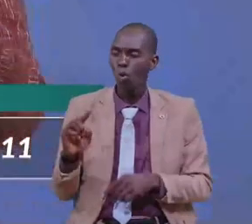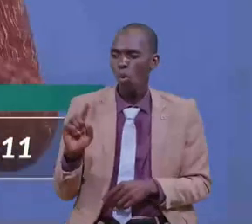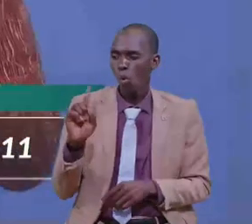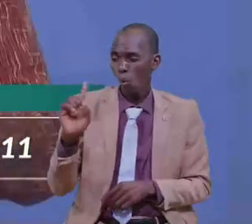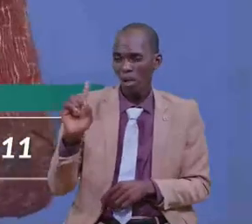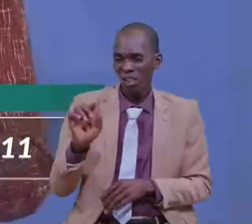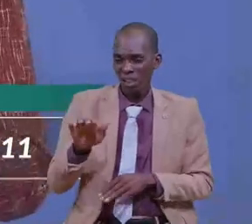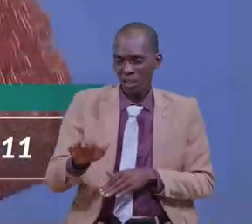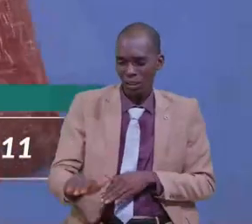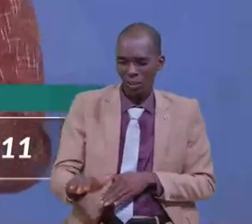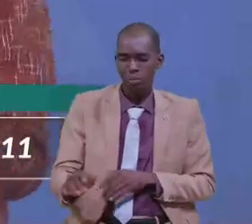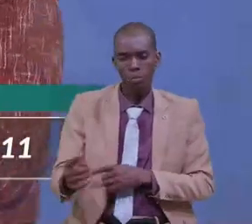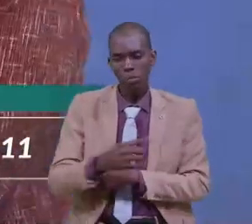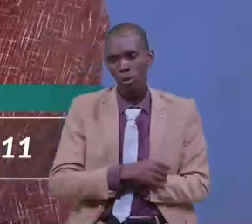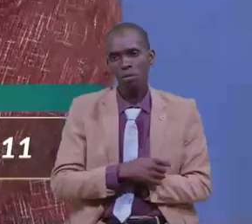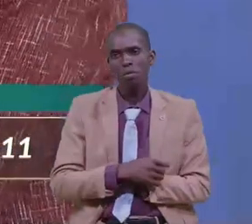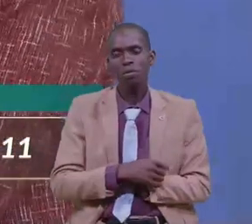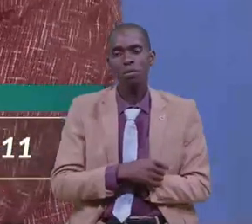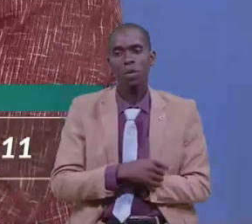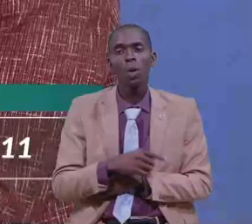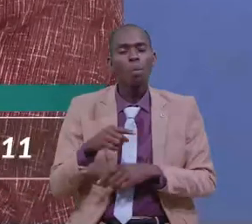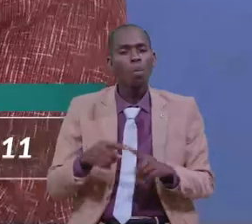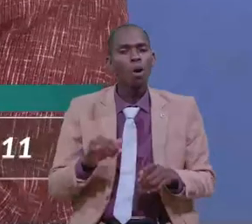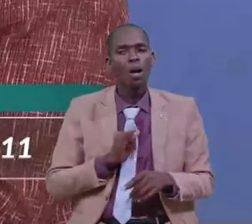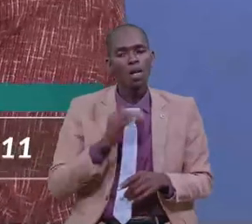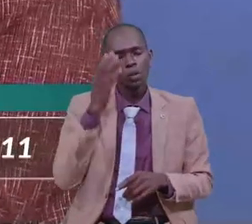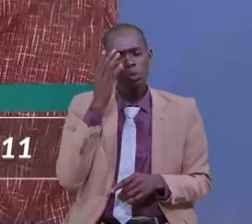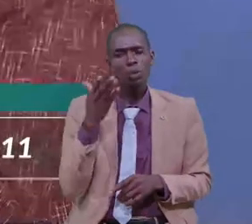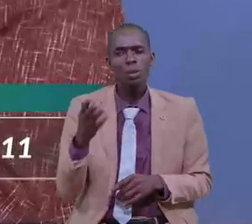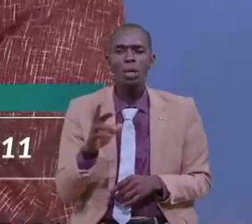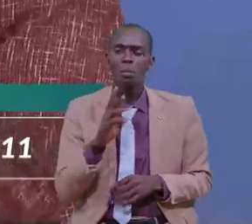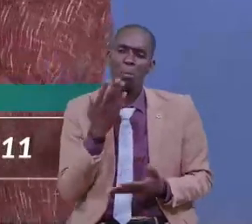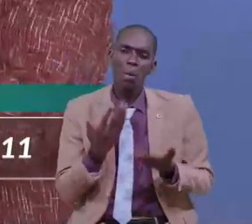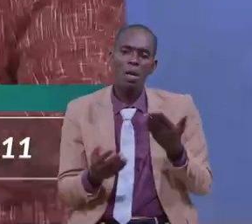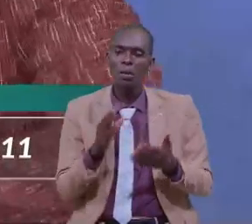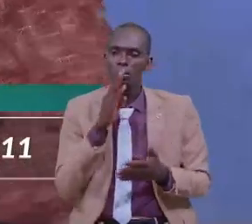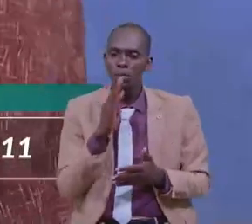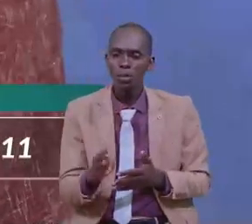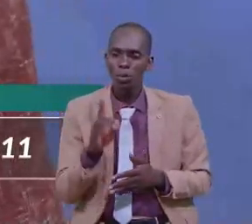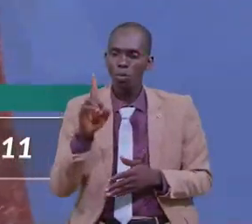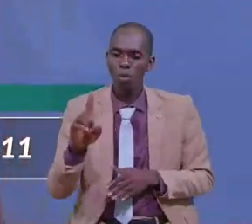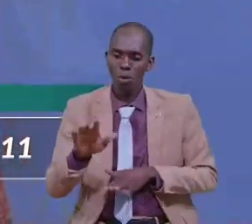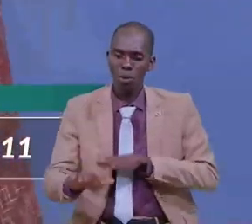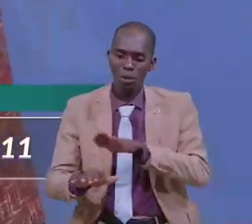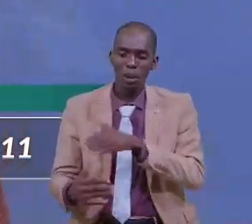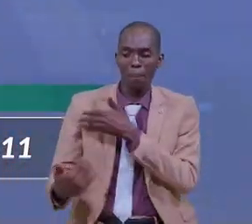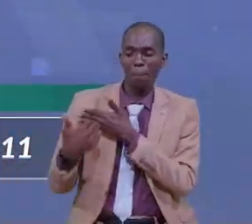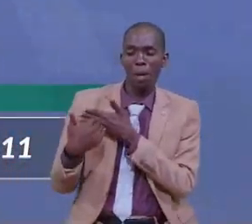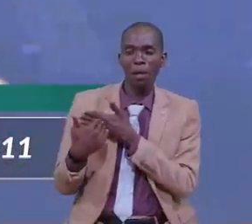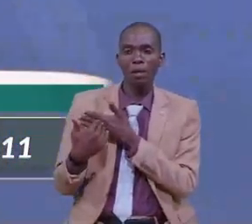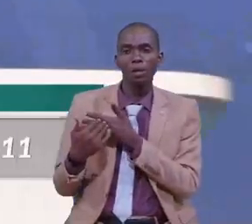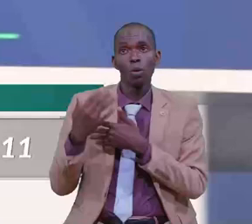je voulais juste faire un pas par jour, mais je sais. Qui peut avoir un pas en arrière? Qu'est-ce que je